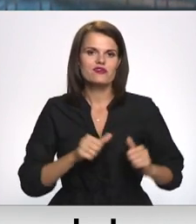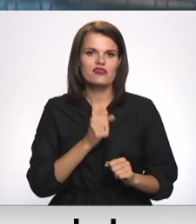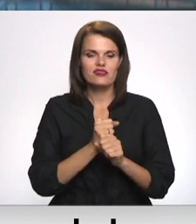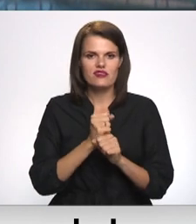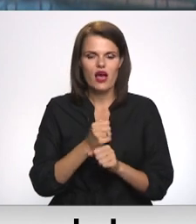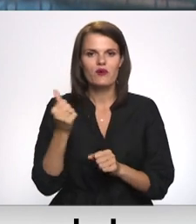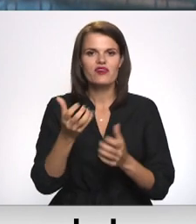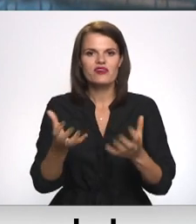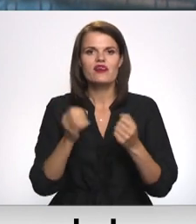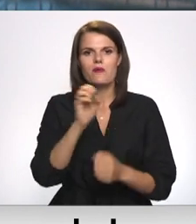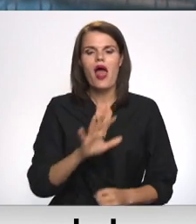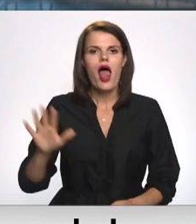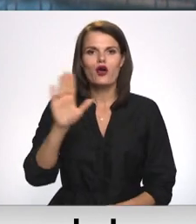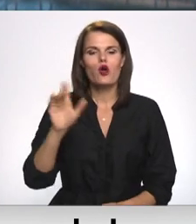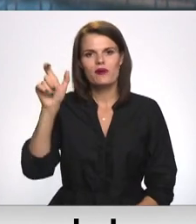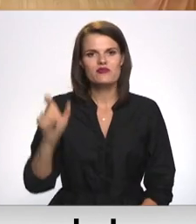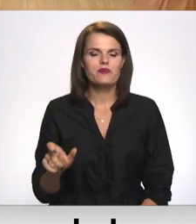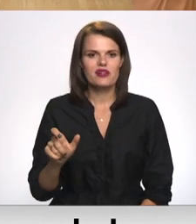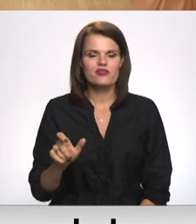medaļu. Turpina Madara Līcīte.